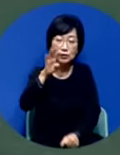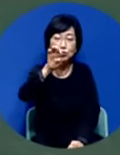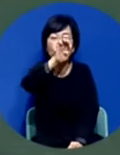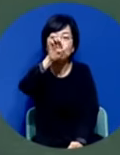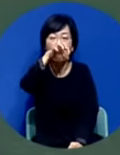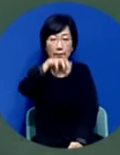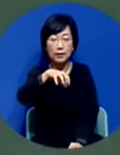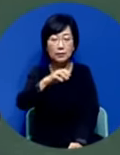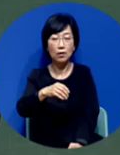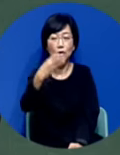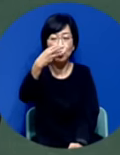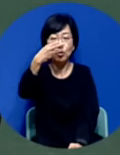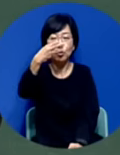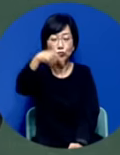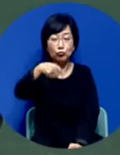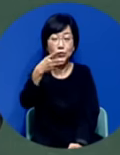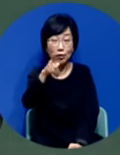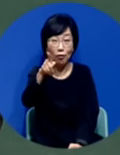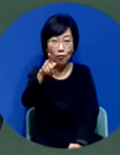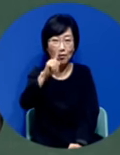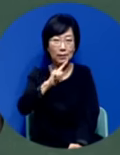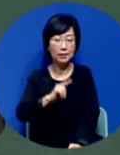오직 예수 그리스도만 구원이다.